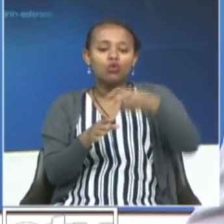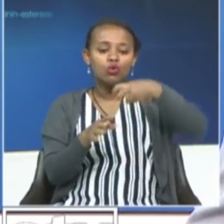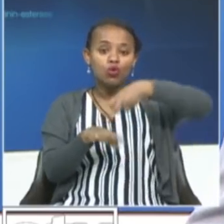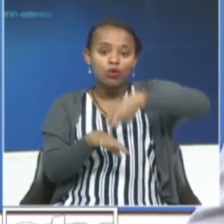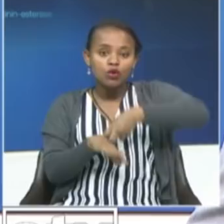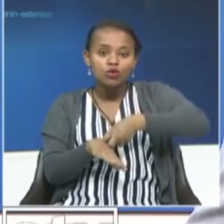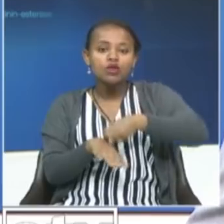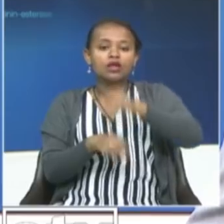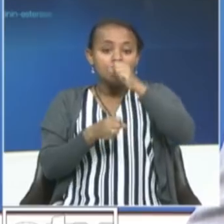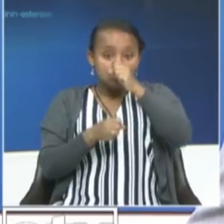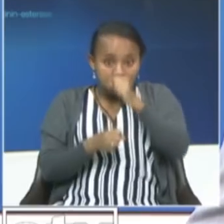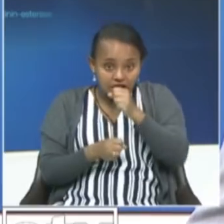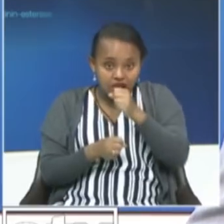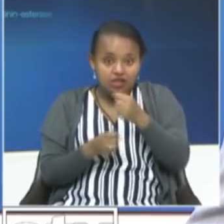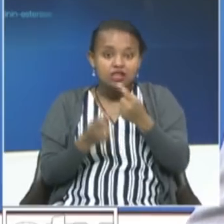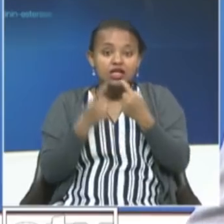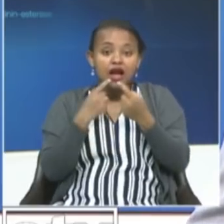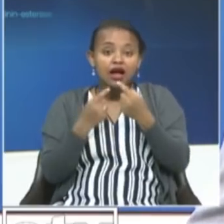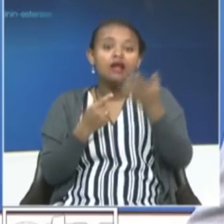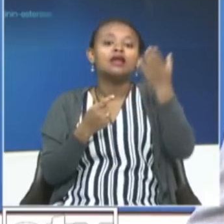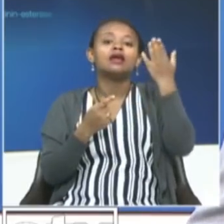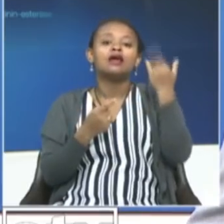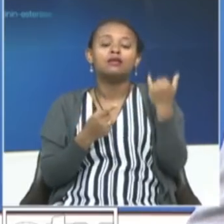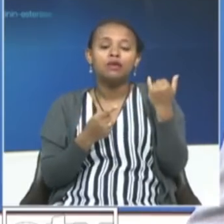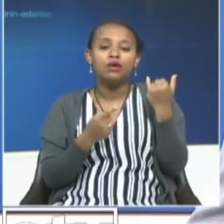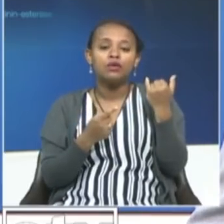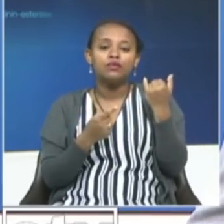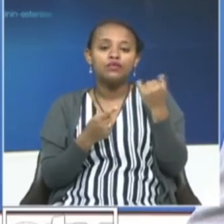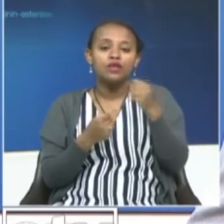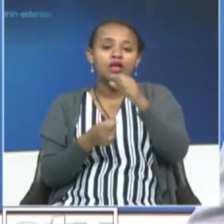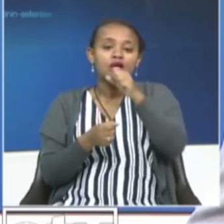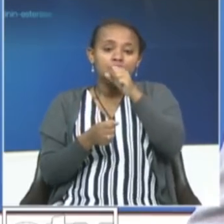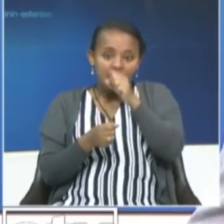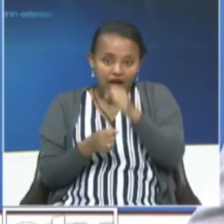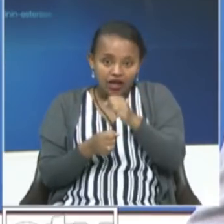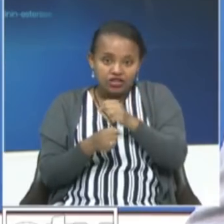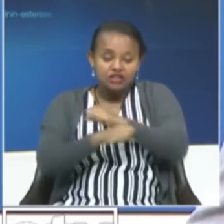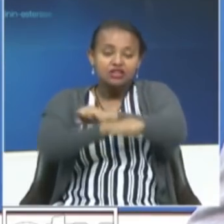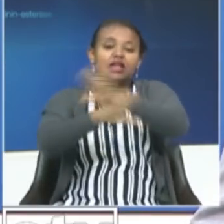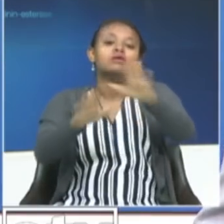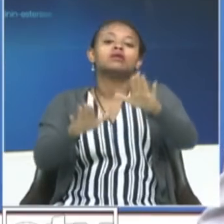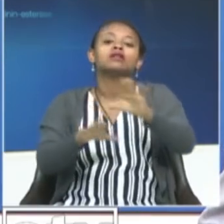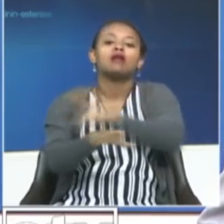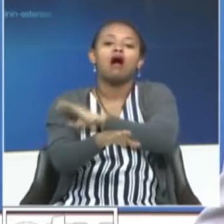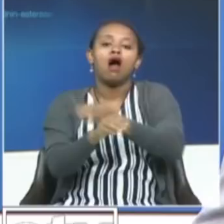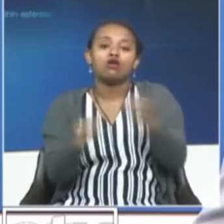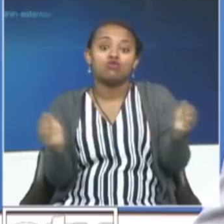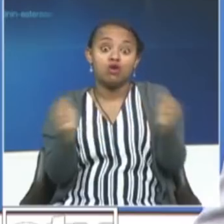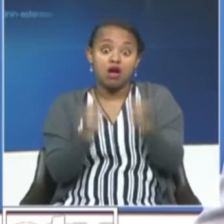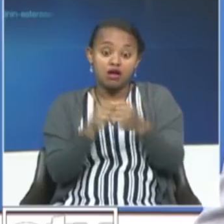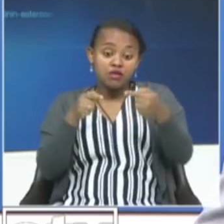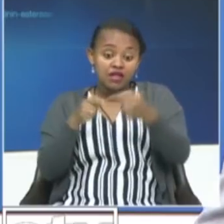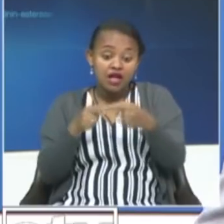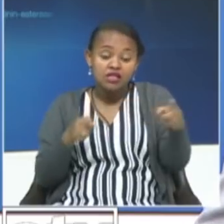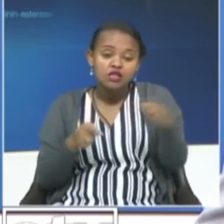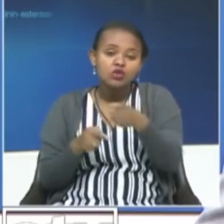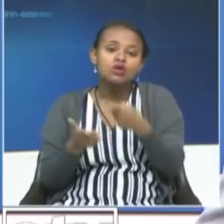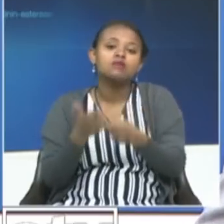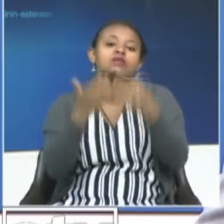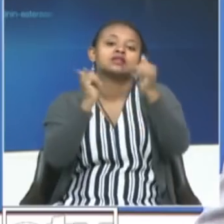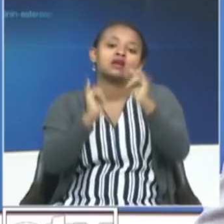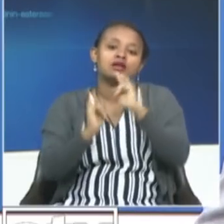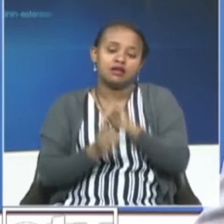ሲያስለን ሲያስነጥስና ስንናገር የነበረው የምራቃችንን የመበተን አቅሙ ጋር በተያያዘ ስለሆነ በዛ ልክ